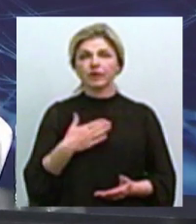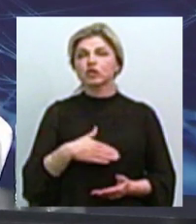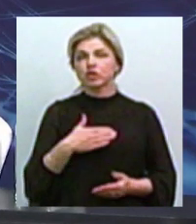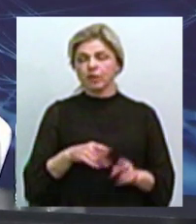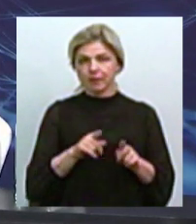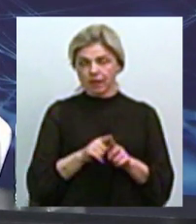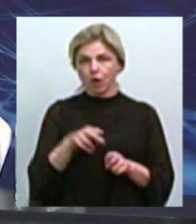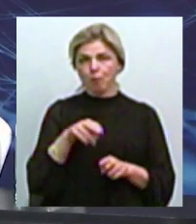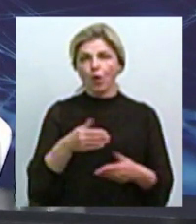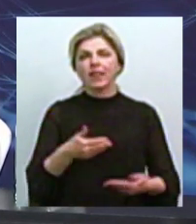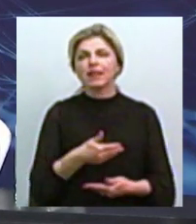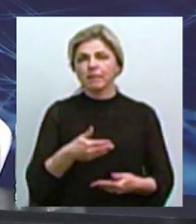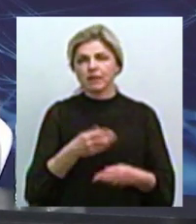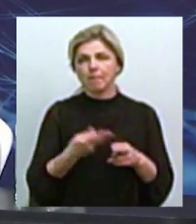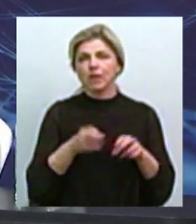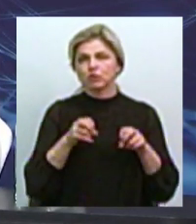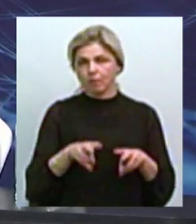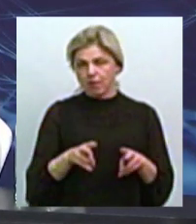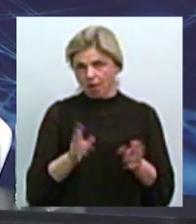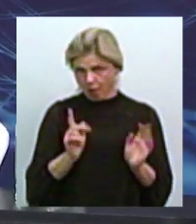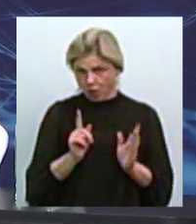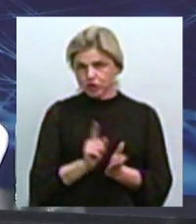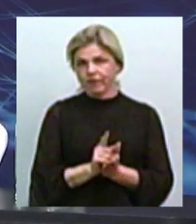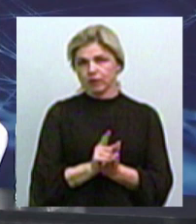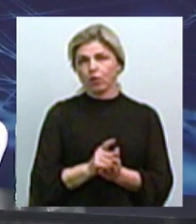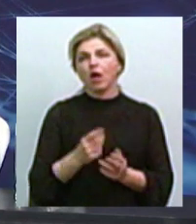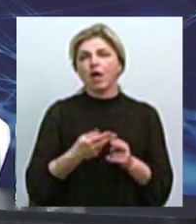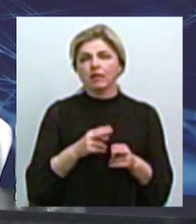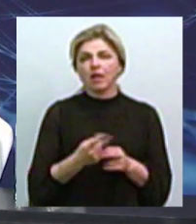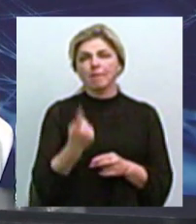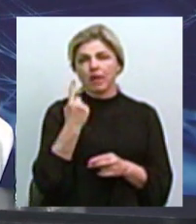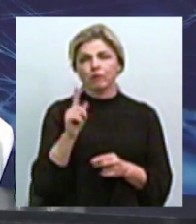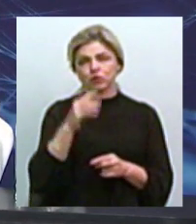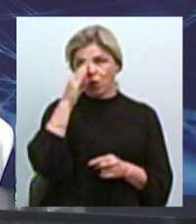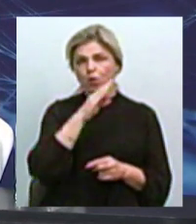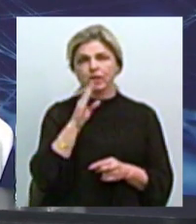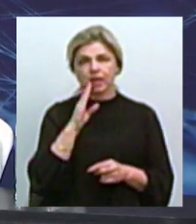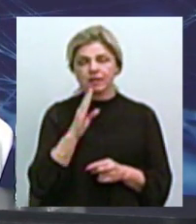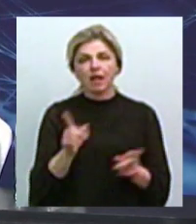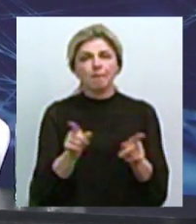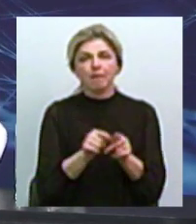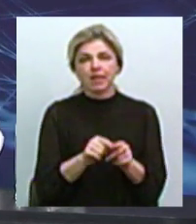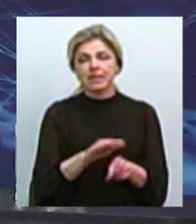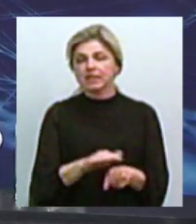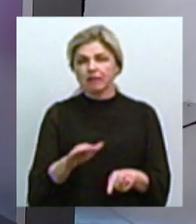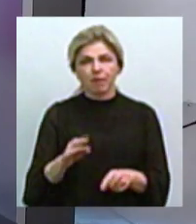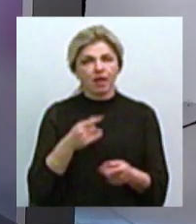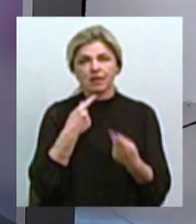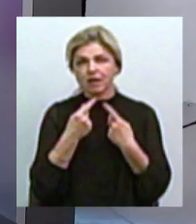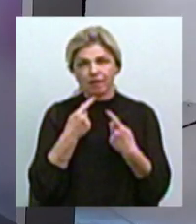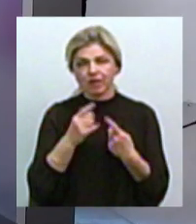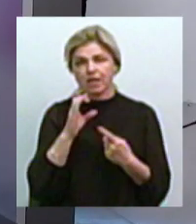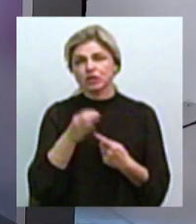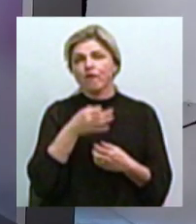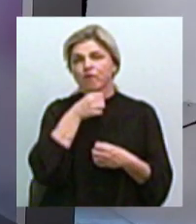по интимной безопасности, очевидно. Первая проблема – это то, что родители, как правило, не говорят с детьми с какого-то нужного